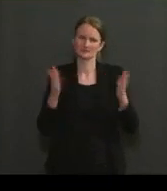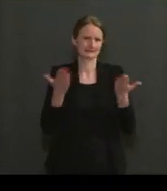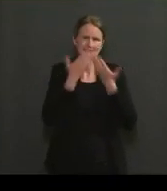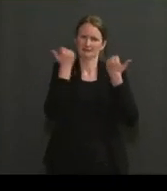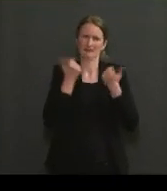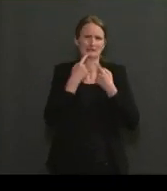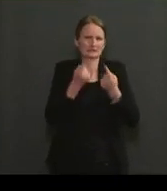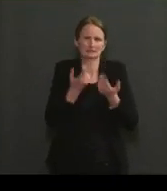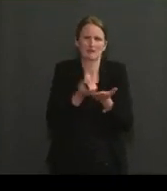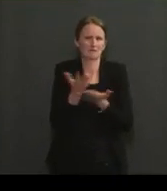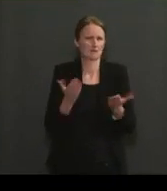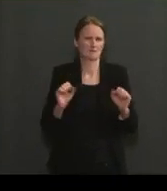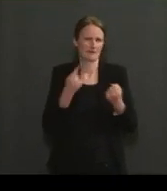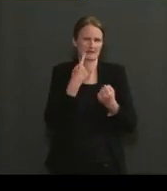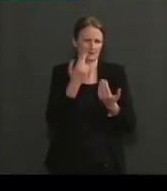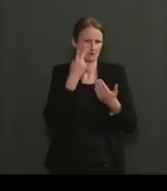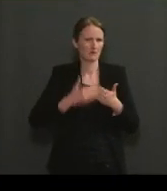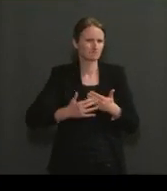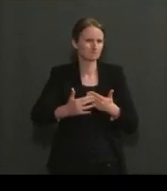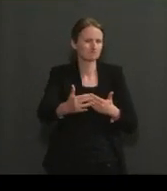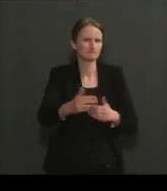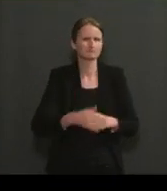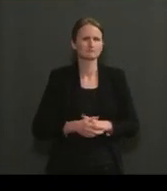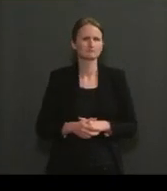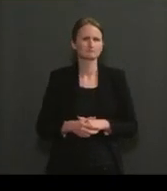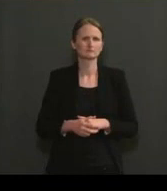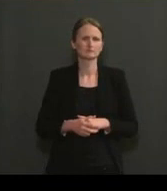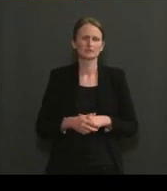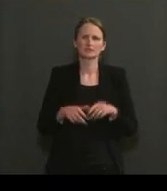Sachez aussi que, comme très souvent et malheureusement sur Internet,